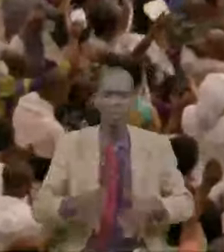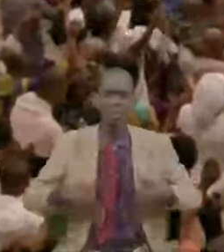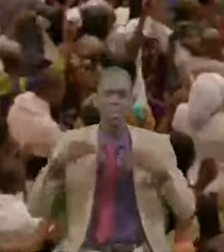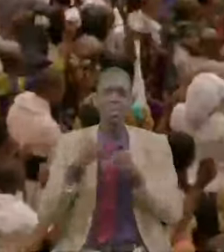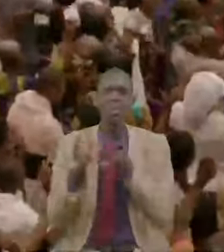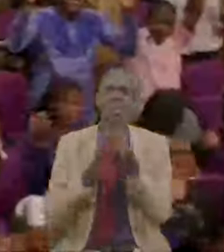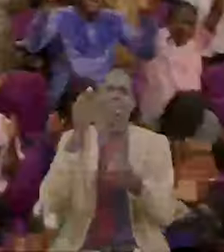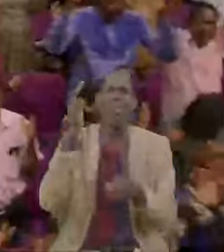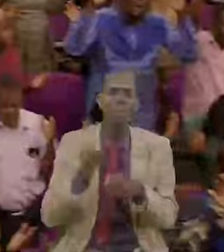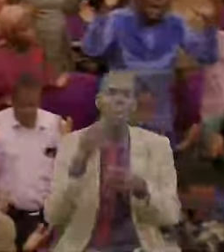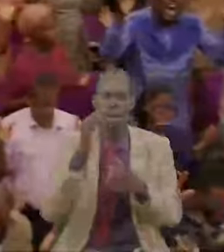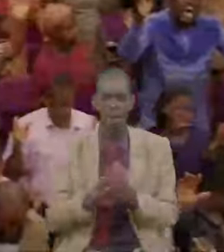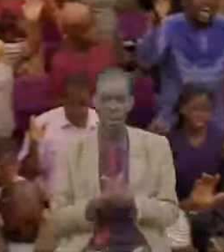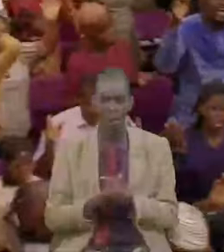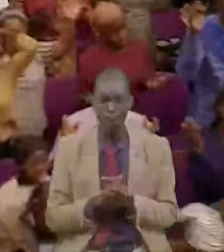de Jésus-Christ.